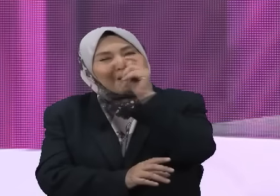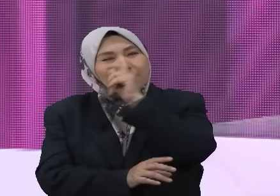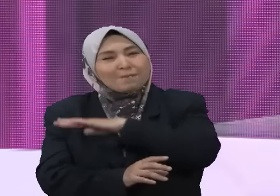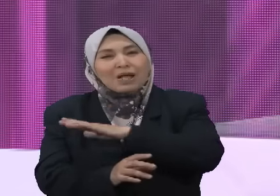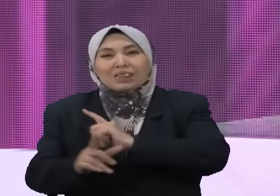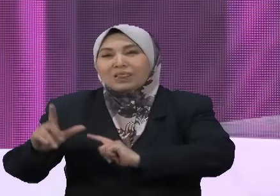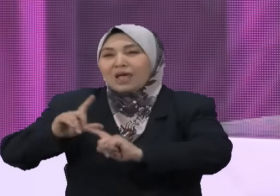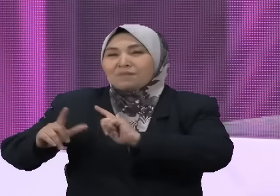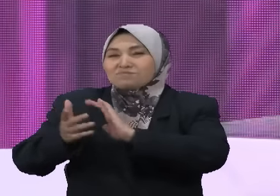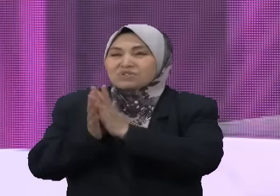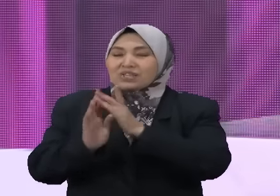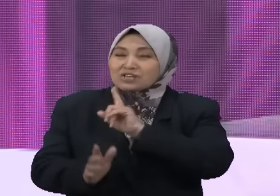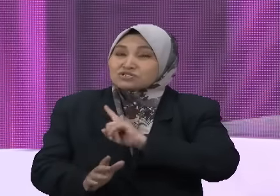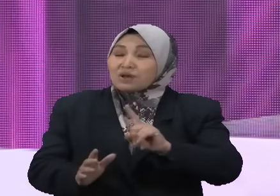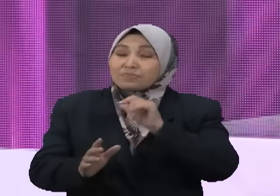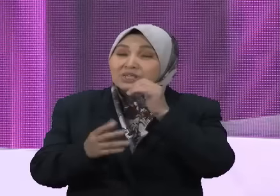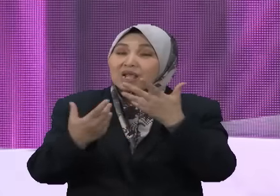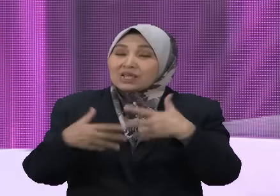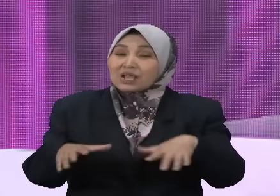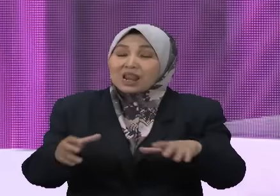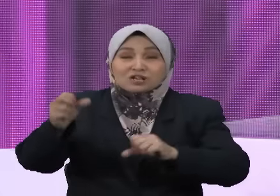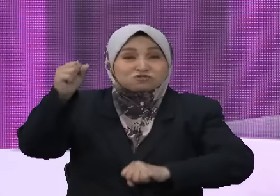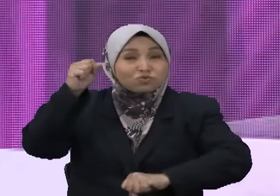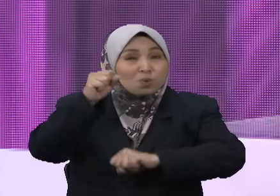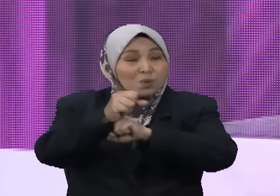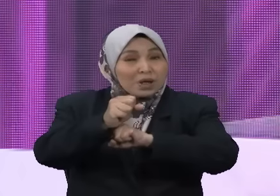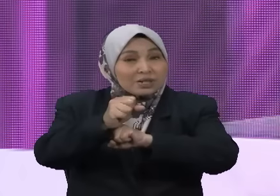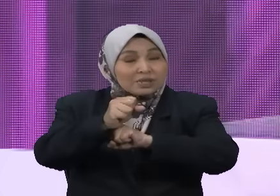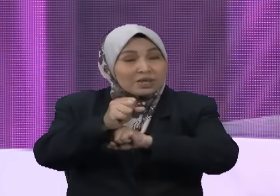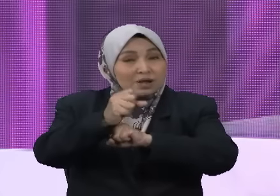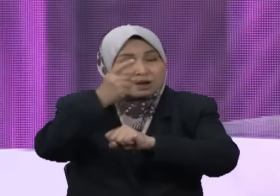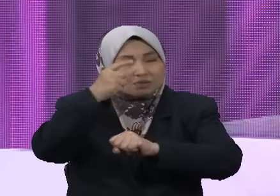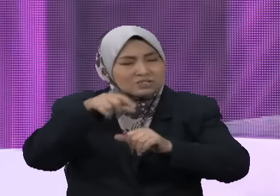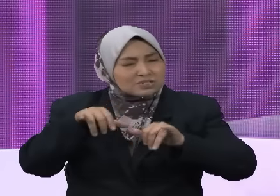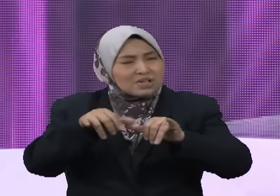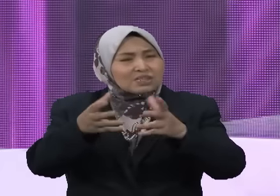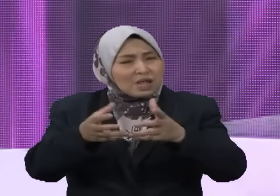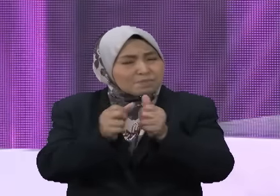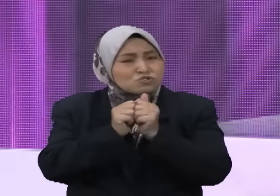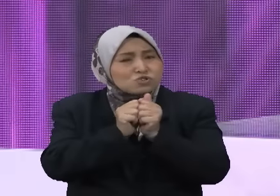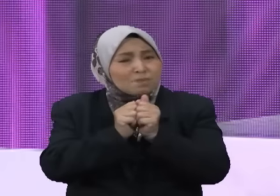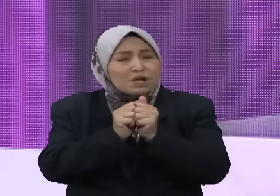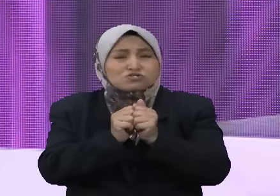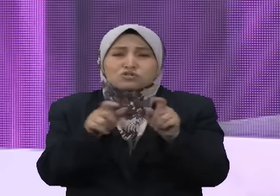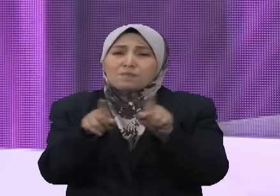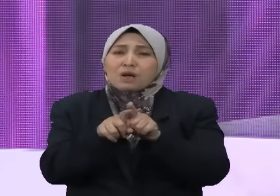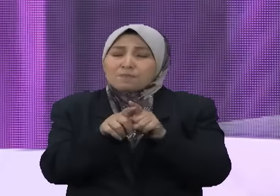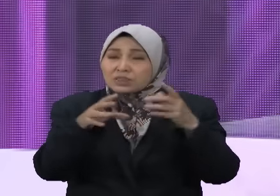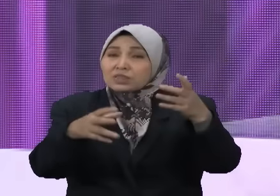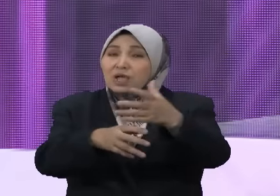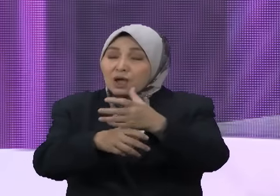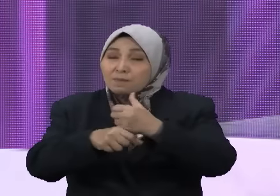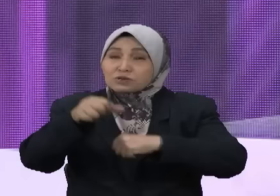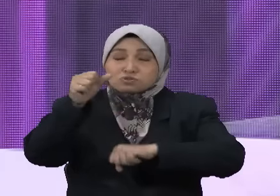Islam agar mereka tidak hilang kita kata sokongan kan untuk masih lagi ingin bersama seolah-olah untuk meraih sokongan mereka